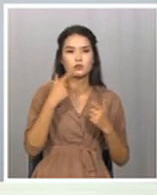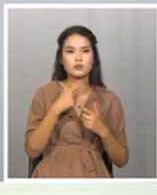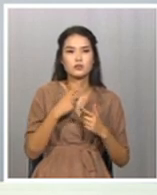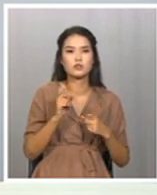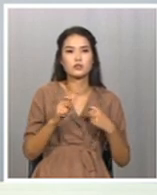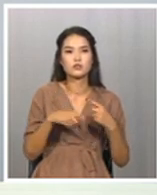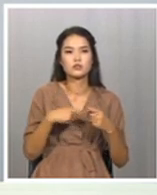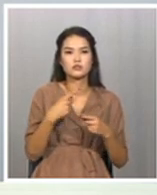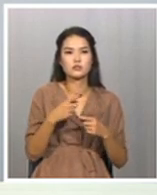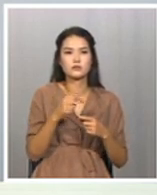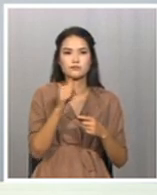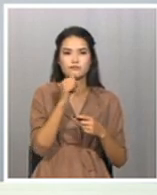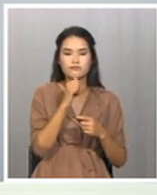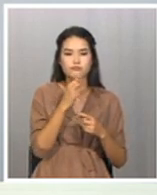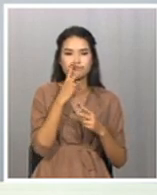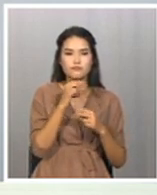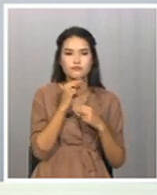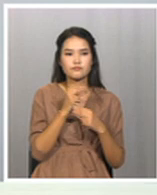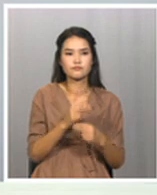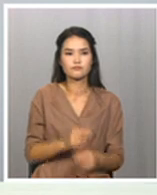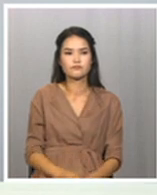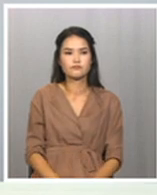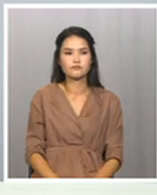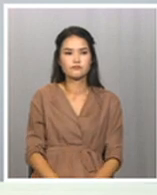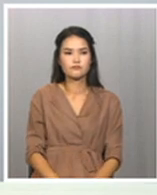келесі тәжірибені қарастырып көрейік.